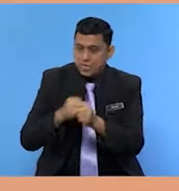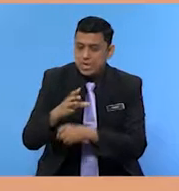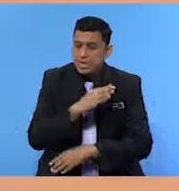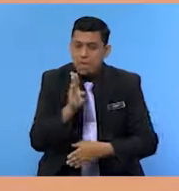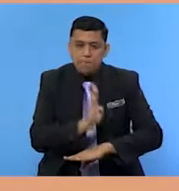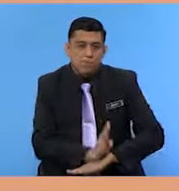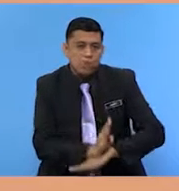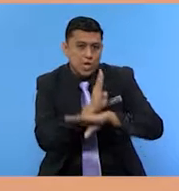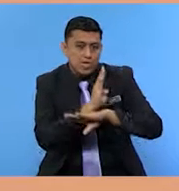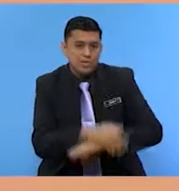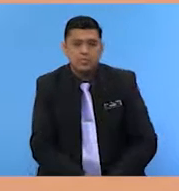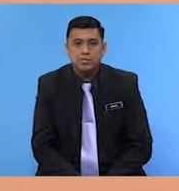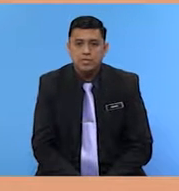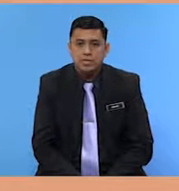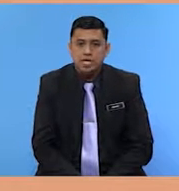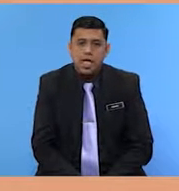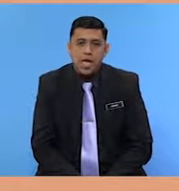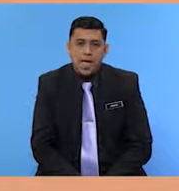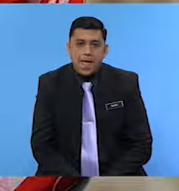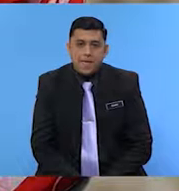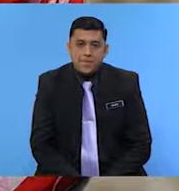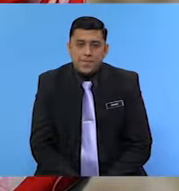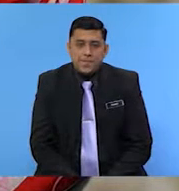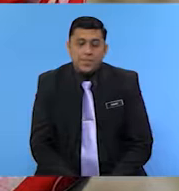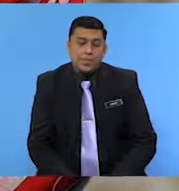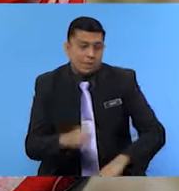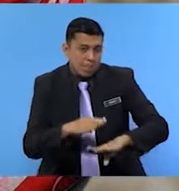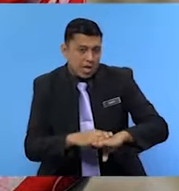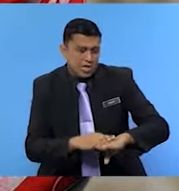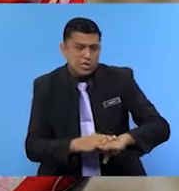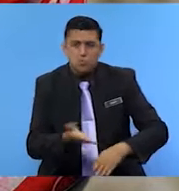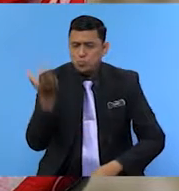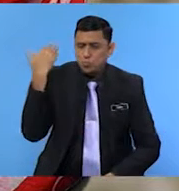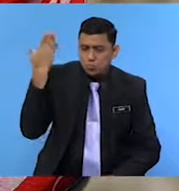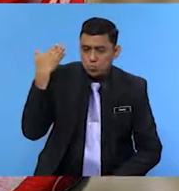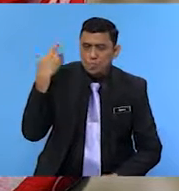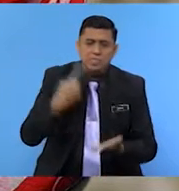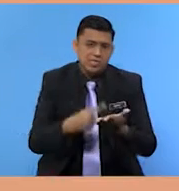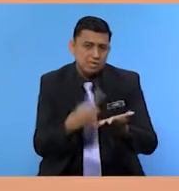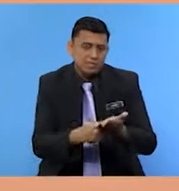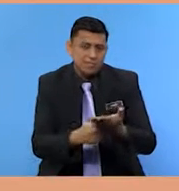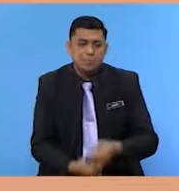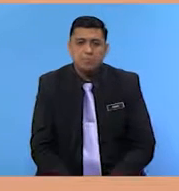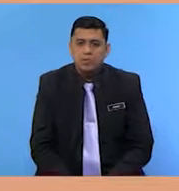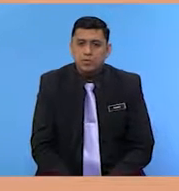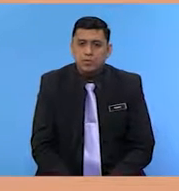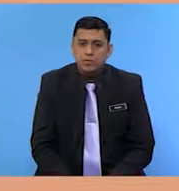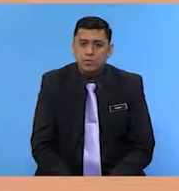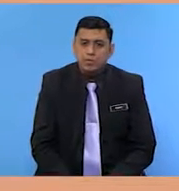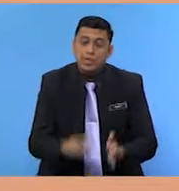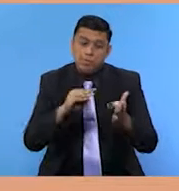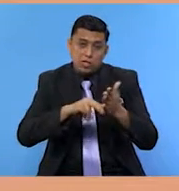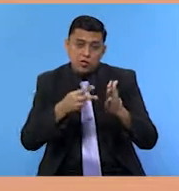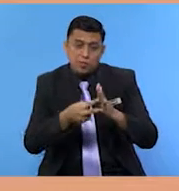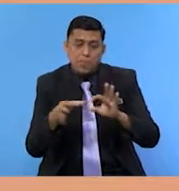perpaduan rakyat di negara kita yang tercinta ini. Jadi pada episod yang lepas kita telah membincangkan berkaitan dengan definisi